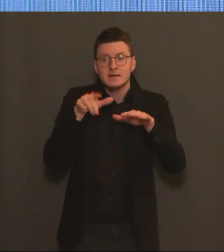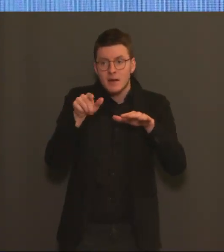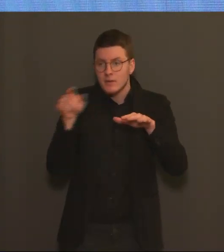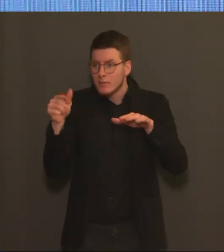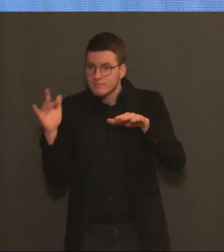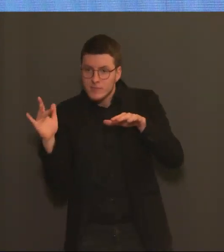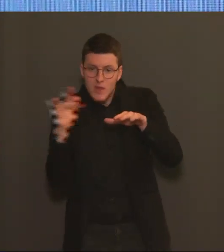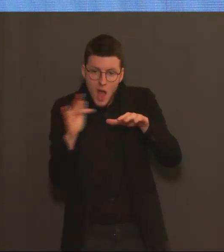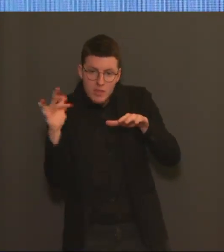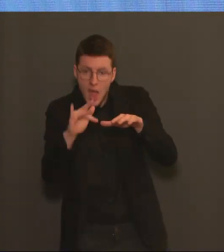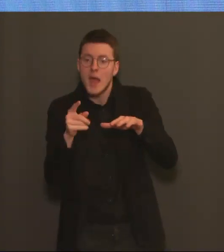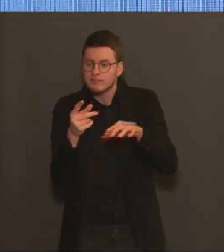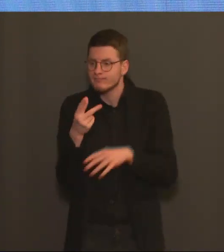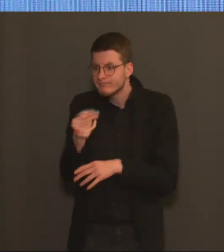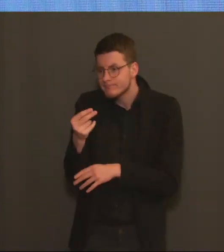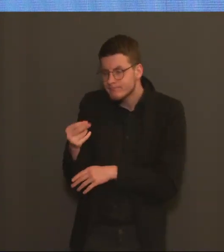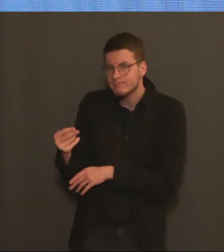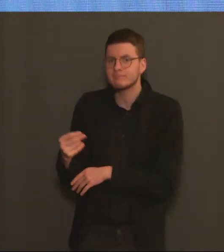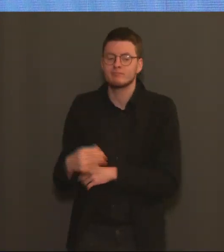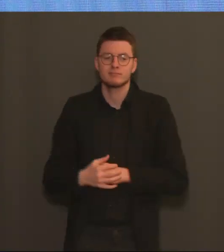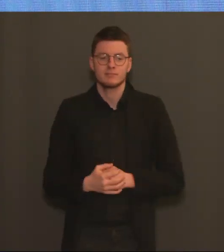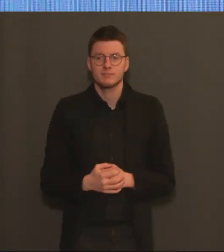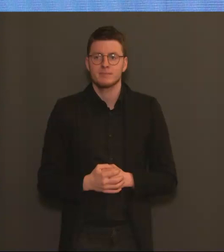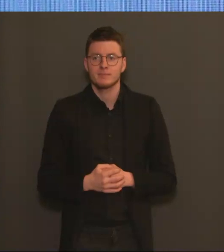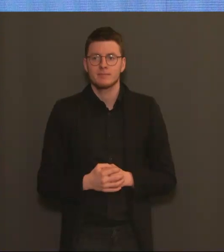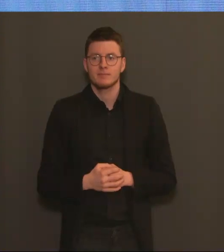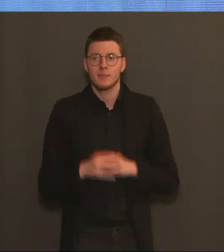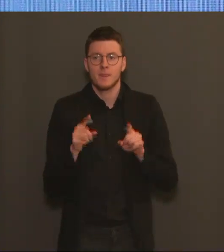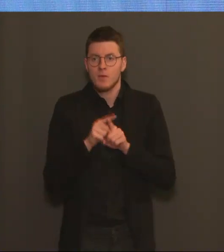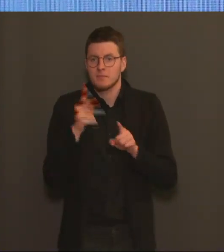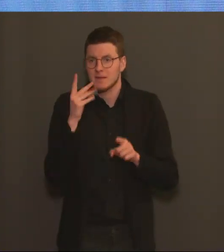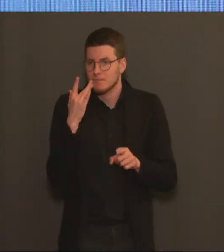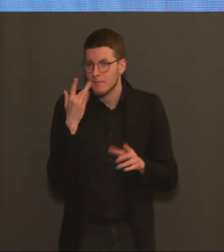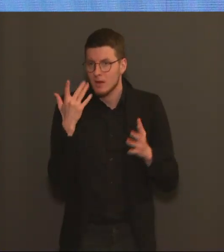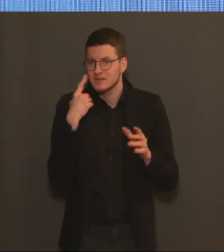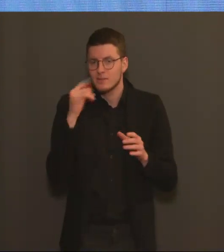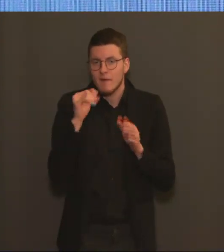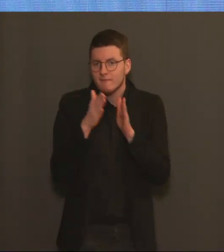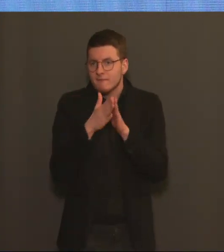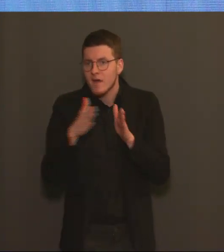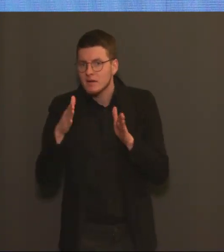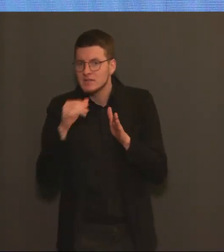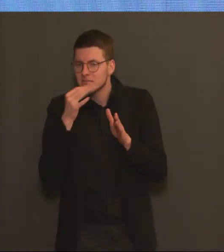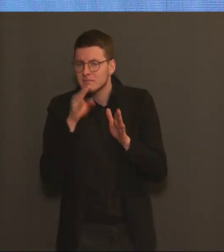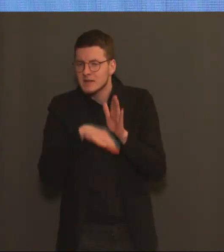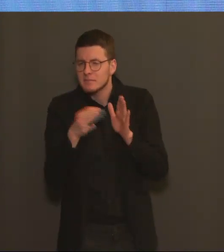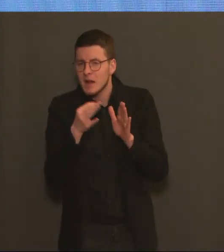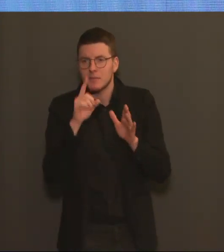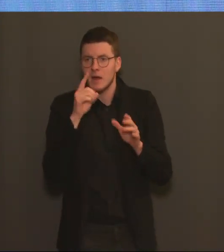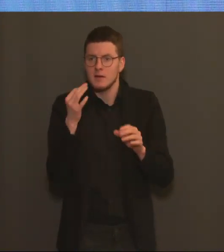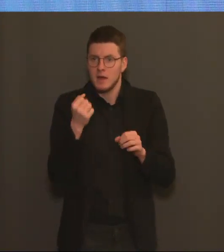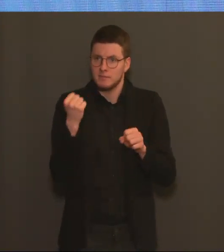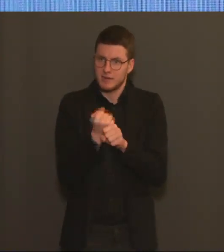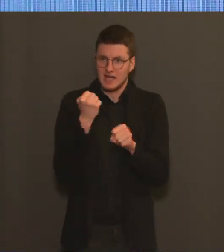dan daklozen in een bepaalde fase op te nemen. Deze praktische organisatie is